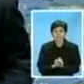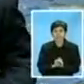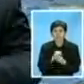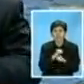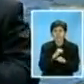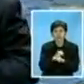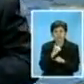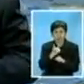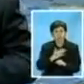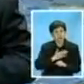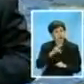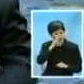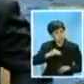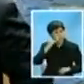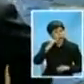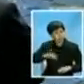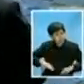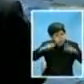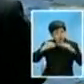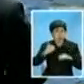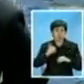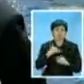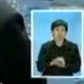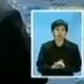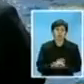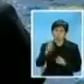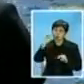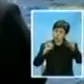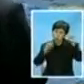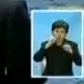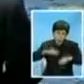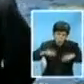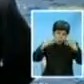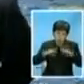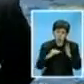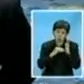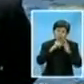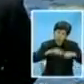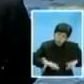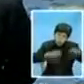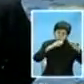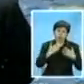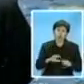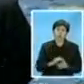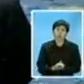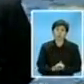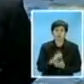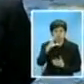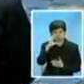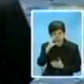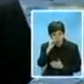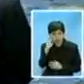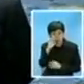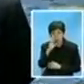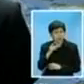ได้ครับเพราะว่าบ้านผมก็น้ำท่วมครับหนักกว่าคนอื่นด้วยครับนครสวรรค์ก็ท่วมมาทีมาอยู่กรุงเทพก็ท่วมอีกกลางคืนกลับเ